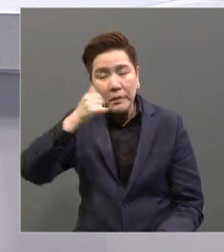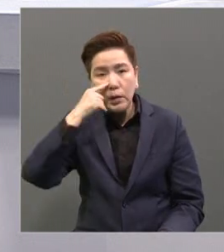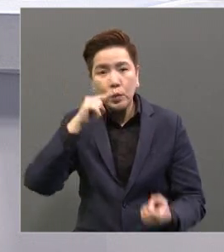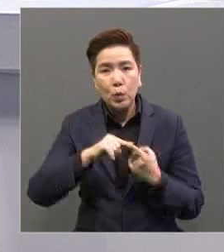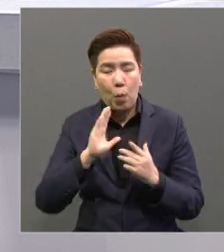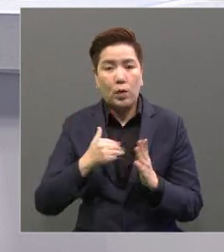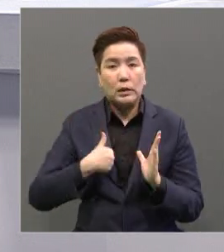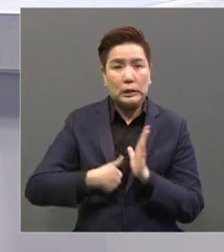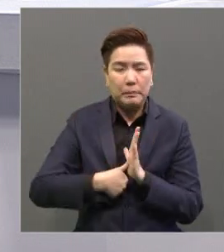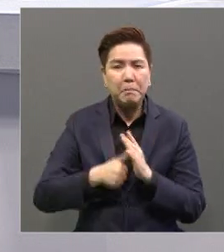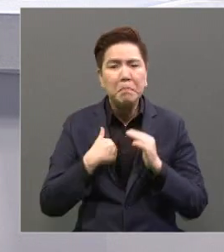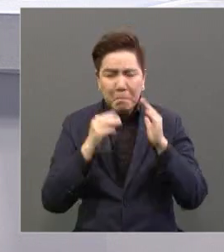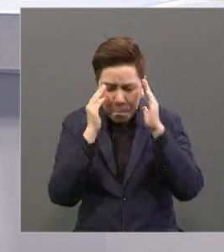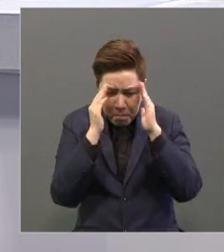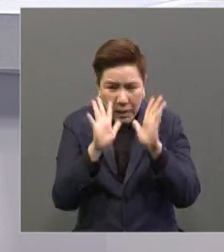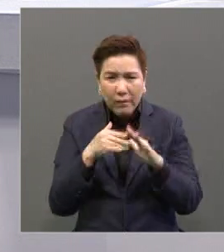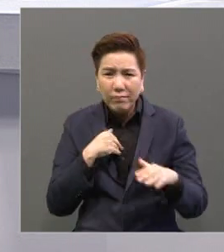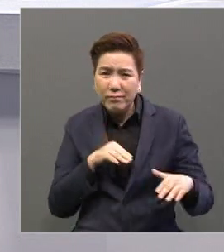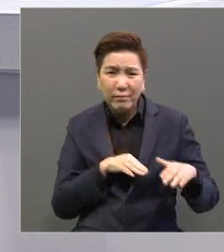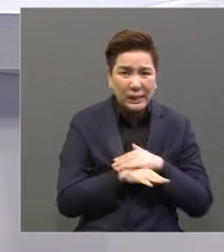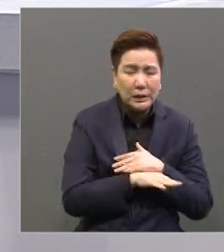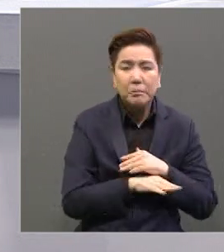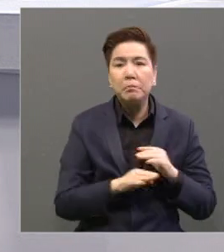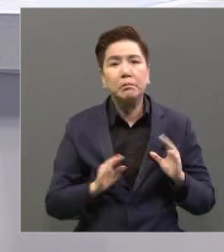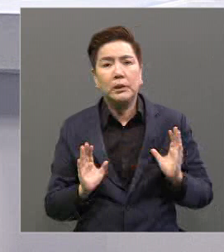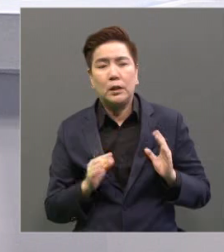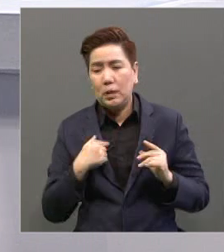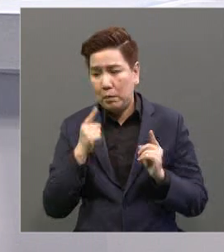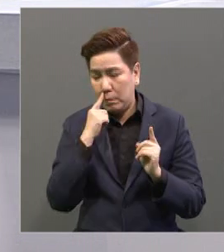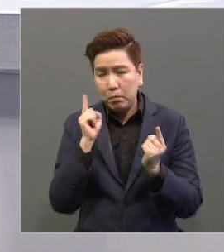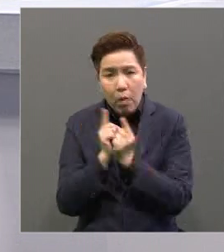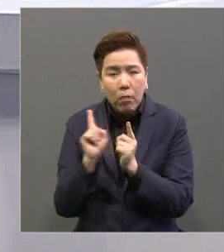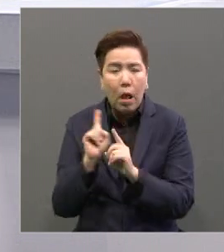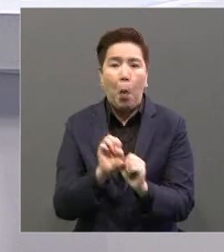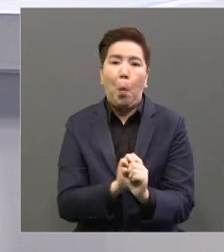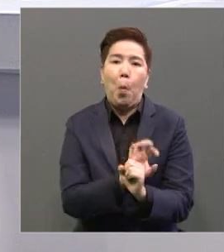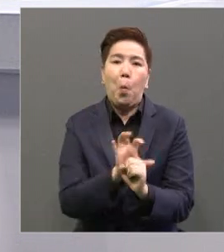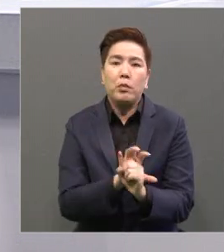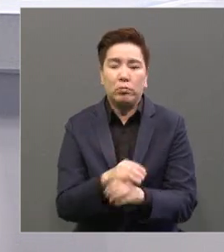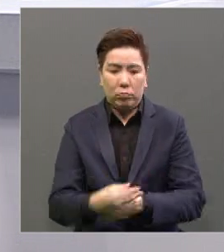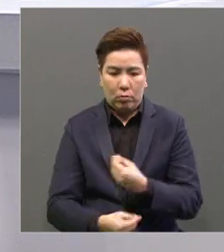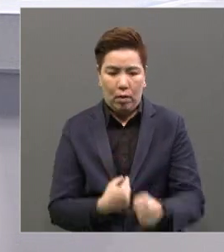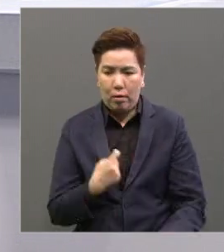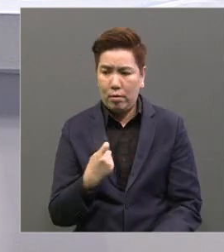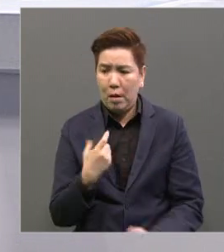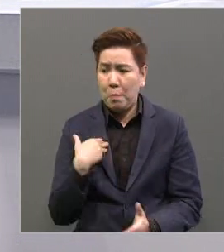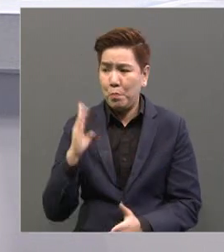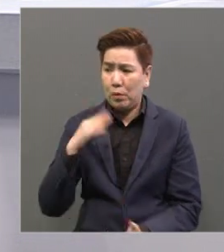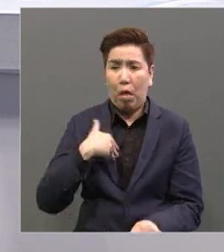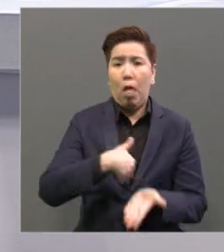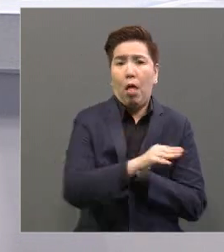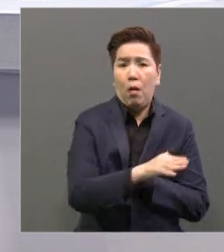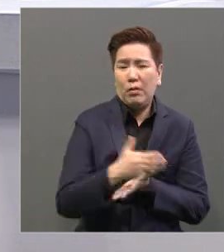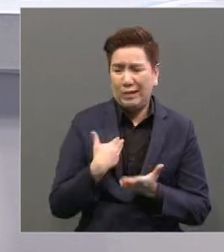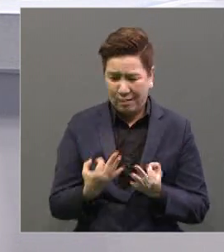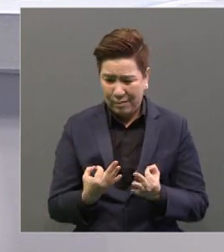เนี่ยลูกหนี้เขาไม่ได้ตั้งใจที่จะเบี้ยวหนี้นะ อย่างเช่นเจอโควิด19เข้าไปขายของไม่ได ้ โดนเลิกจ้างเศรษฐกิจพัง